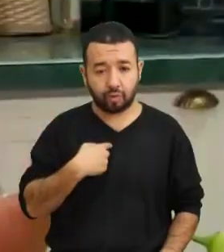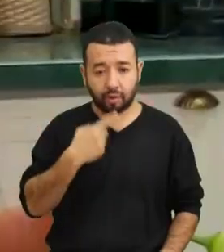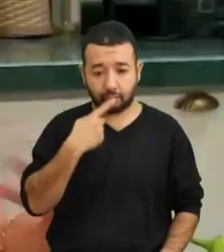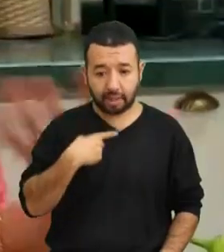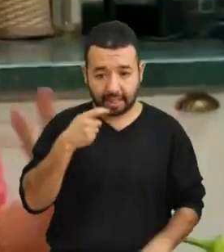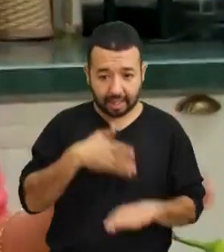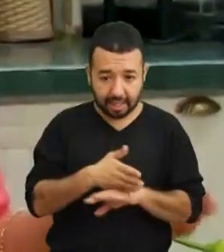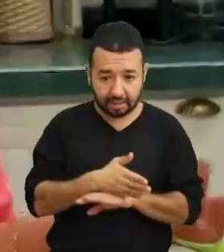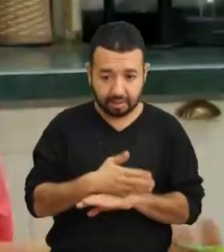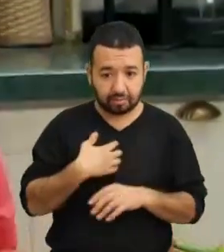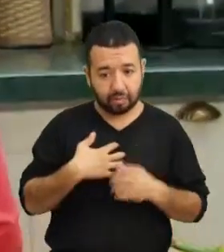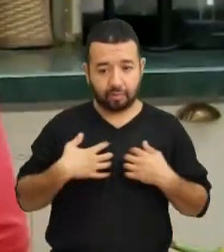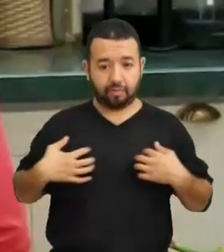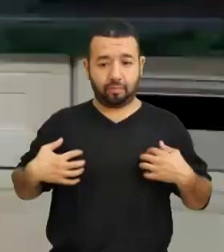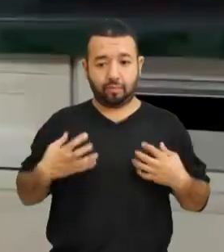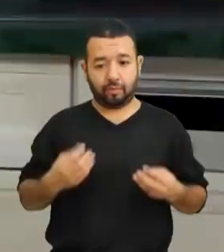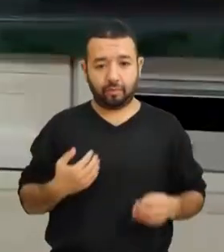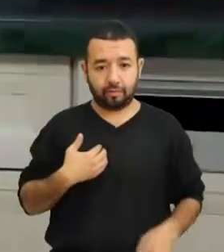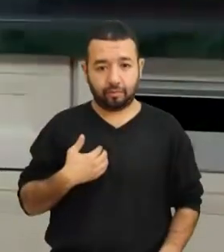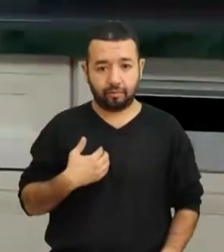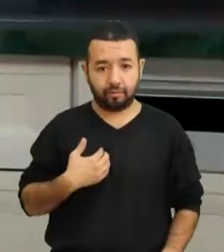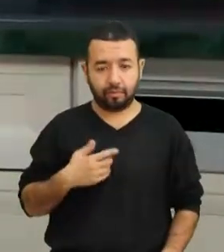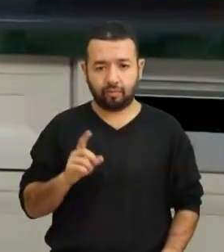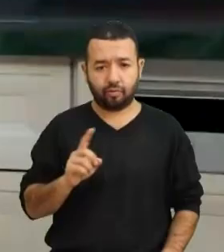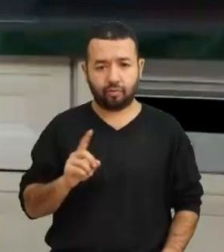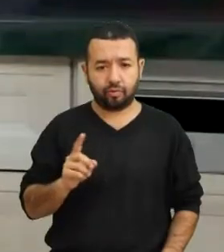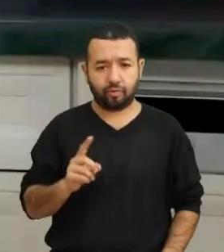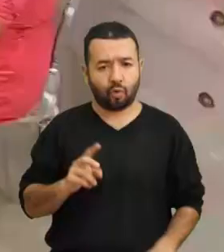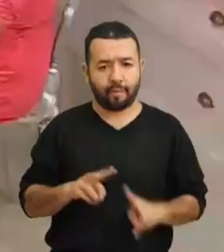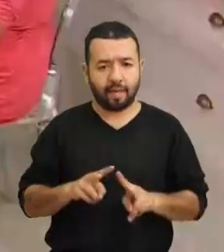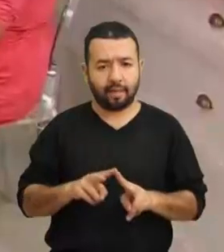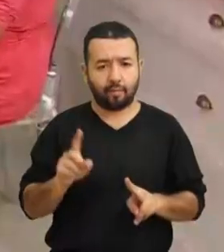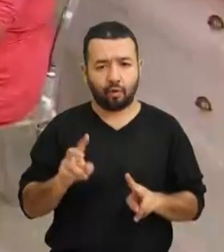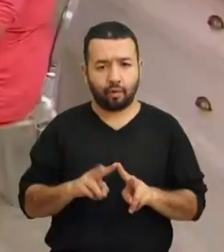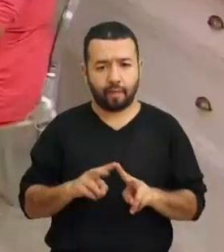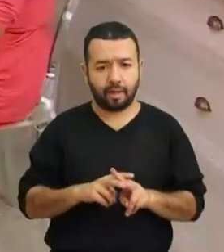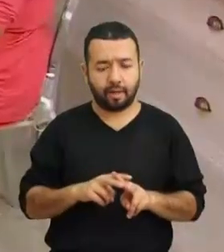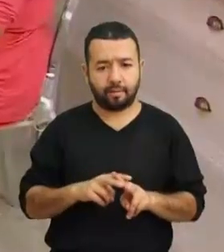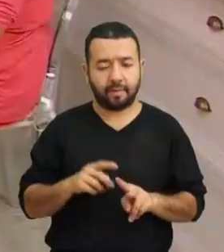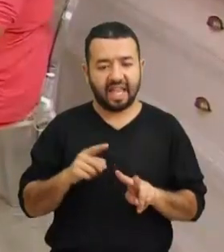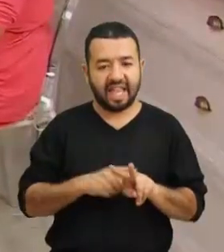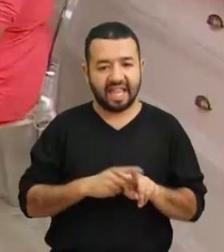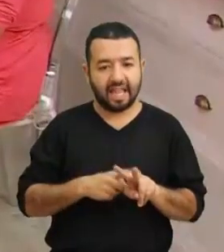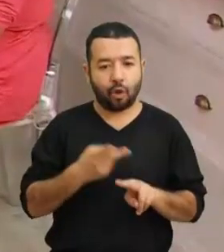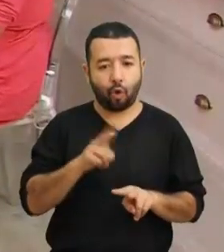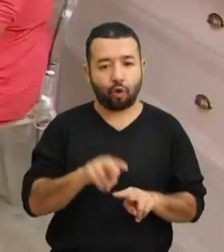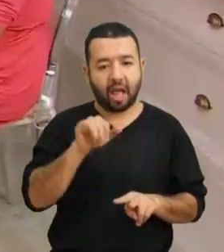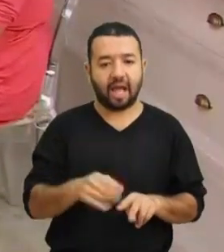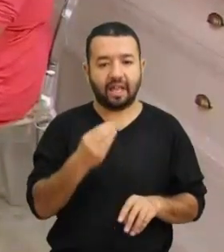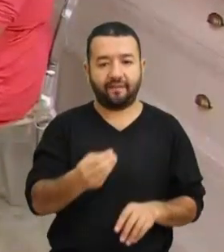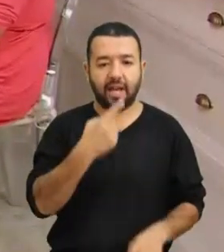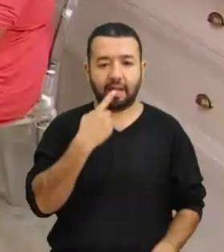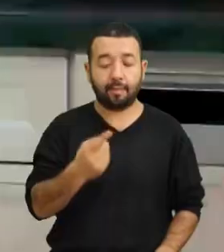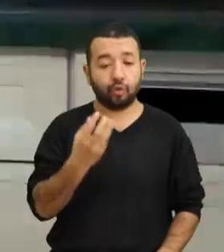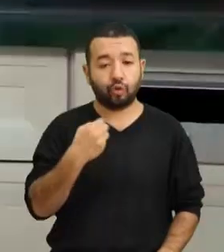iltifatların pek bir gurur verici geldi yani. Ya Meryem, yani yiğidildir hakkını ver demişler. Çok